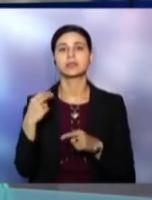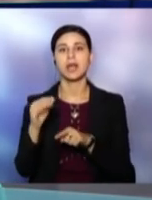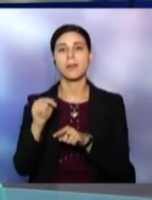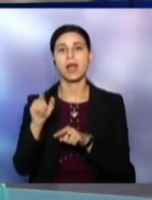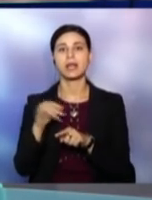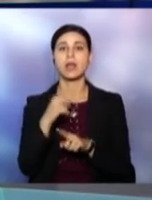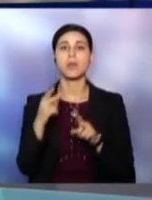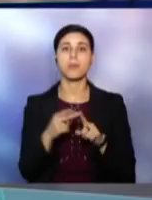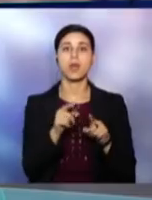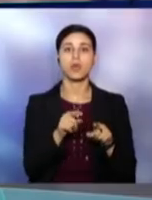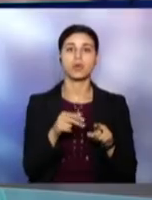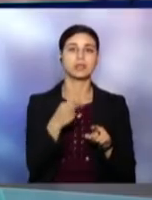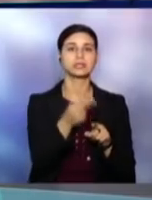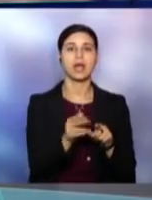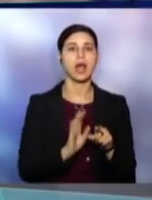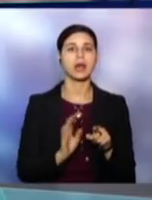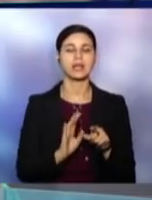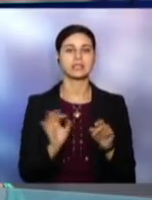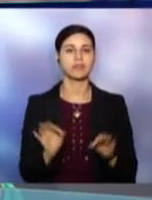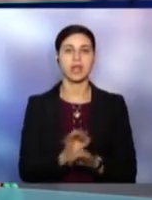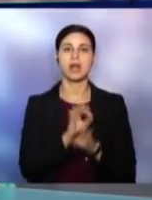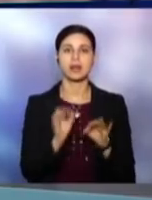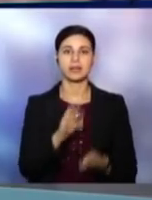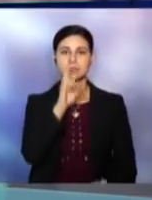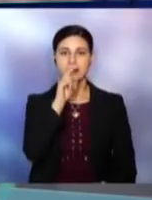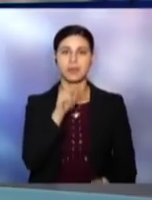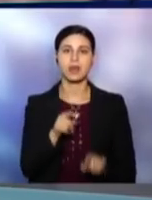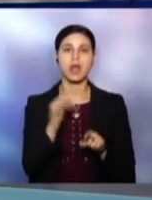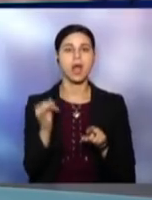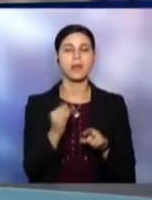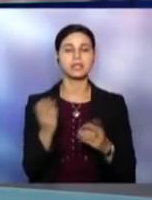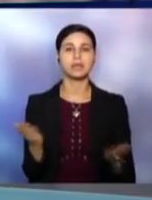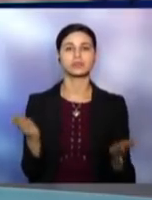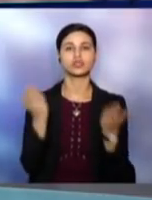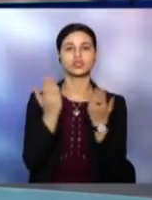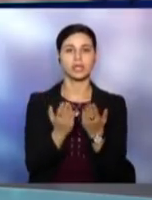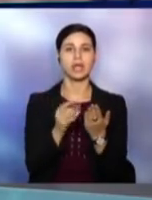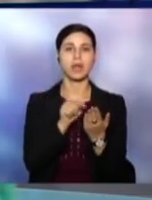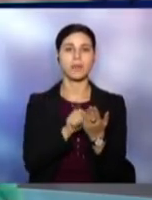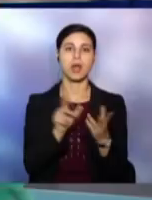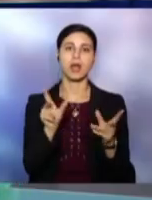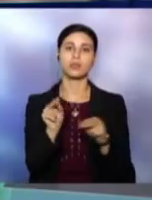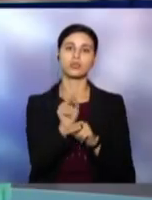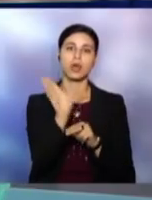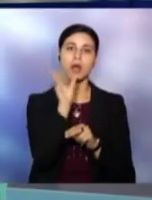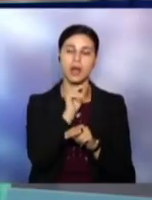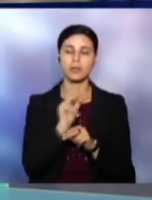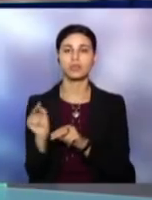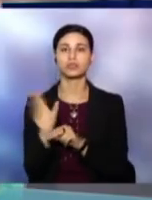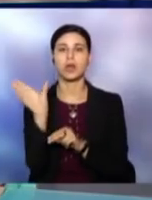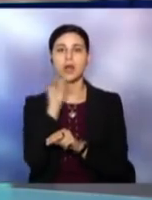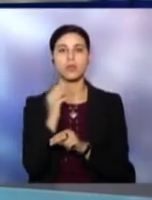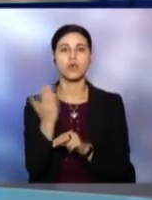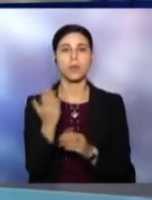ხოლო მეორე ბავშვს რეალურად არ აძლევენ არანაირ მედიკამენტს, რომ მოხდეს შედარება, რომ ეს არის ერთი მედიკამენტი, ნამდვილად